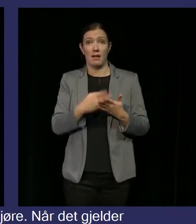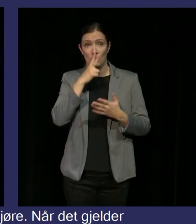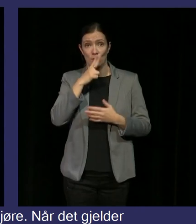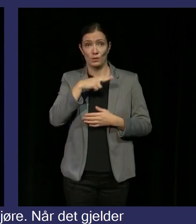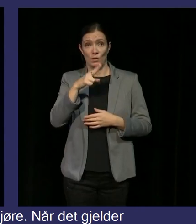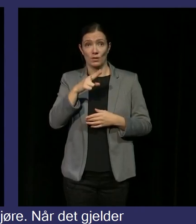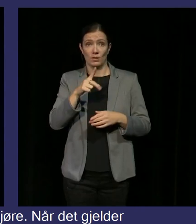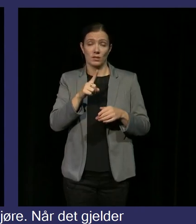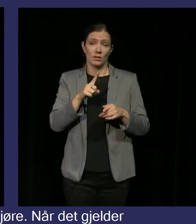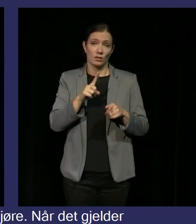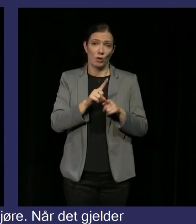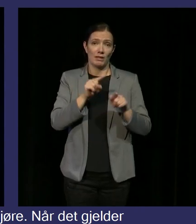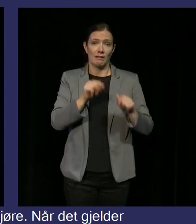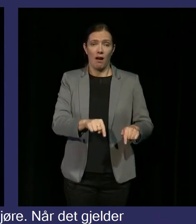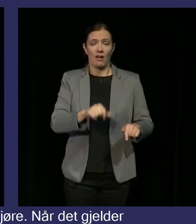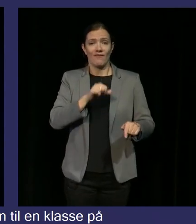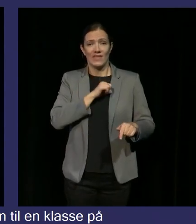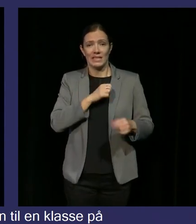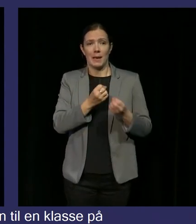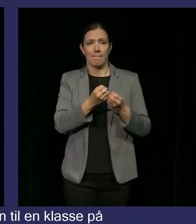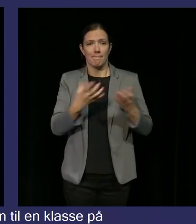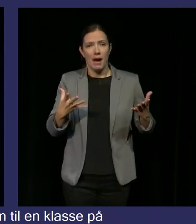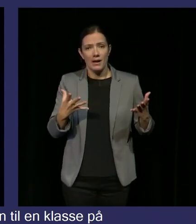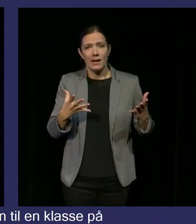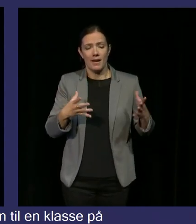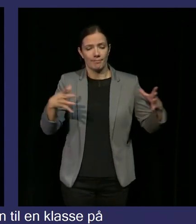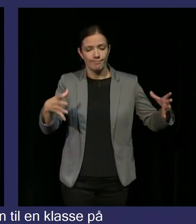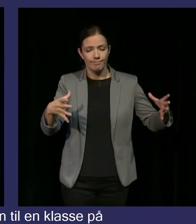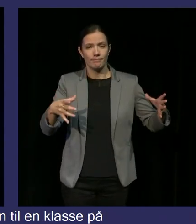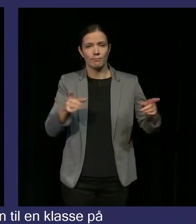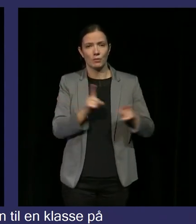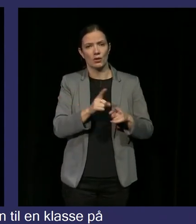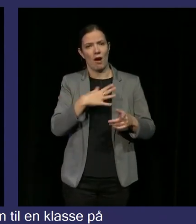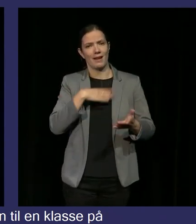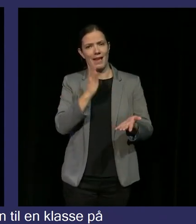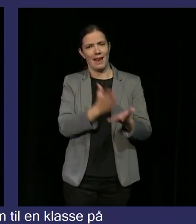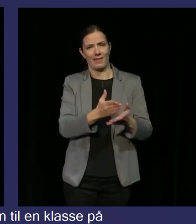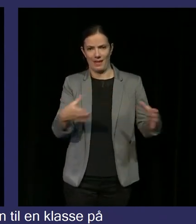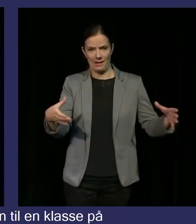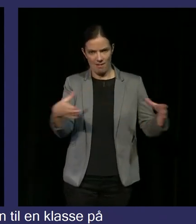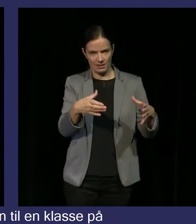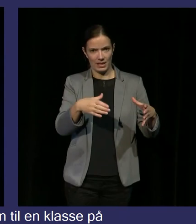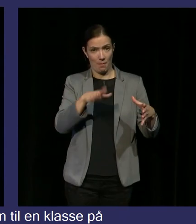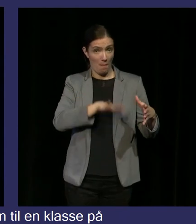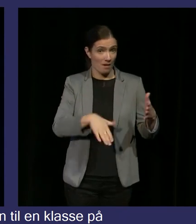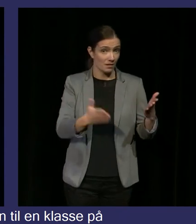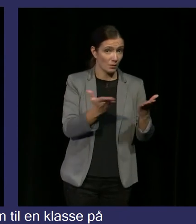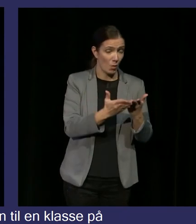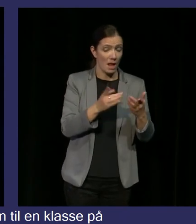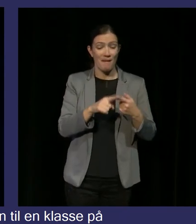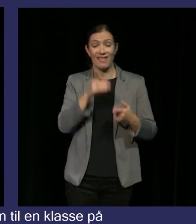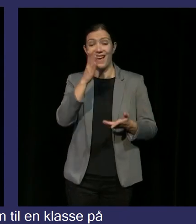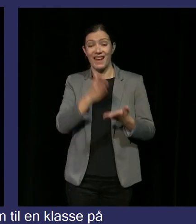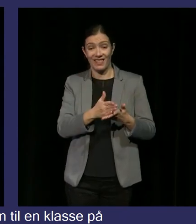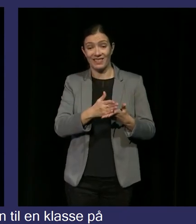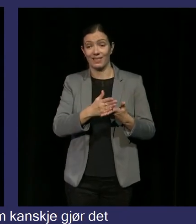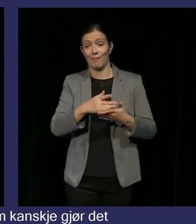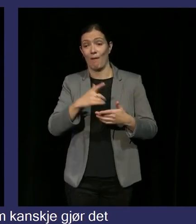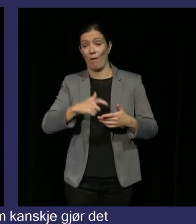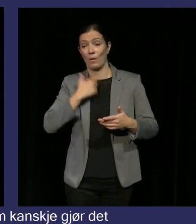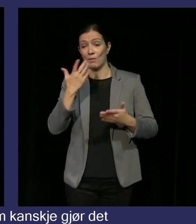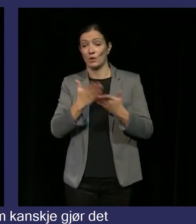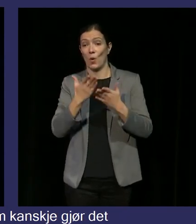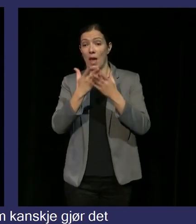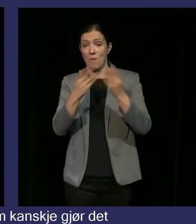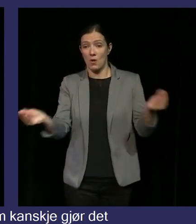nynorsk så det jo for eksempel sånn I dag at hvis det mange nok nynorskbrukere så utløser det retten til en klasse på barneskolen, men den retten forsvinner på ungdomsskolen.